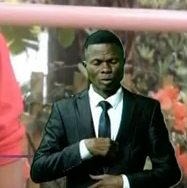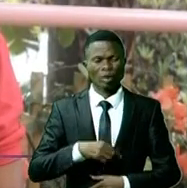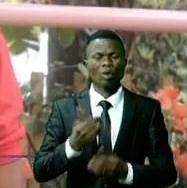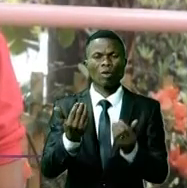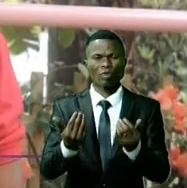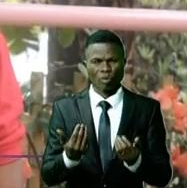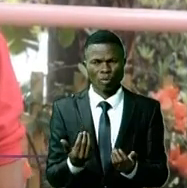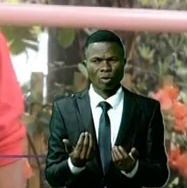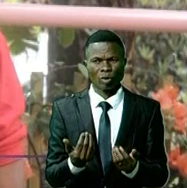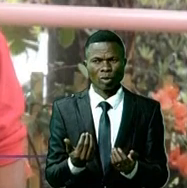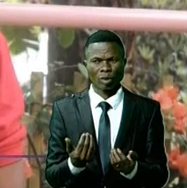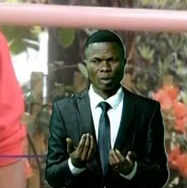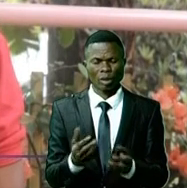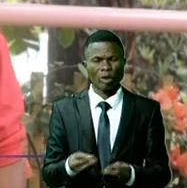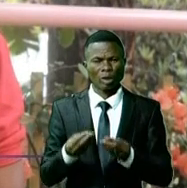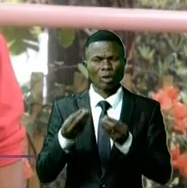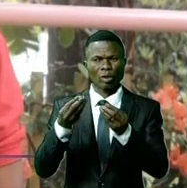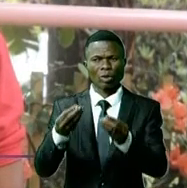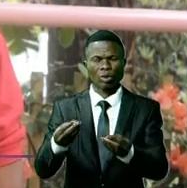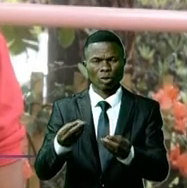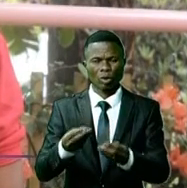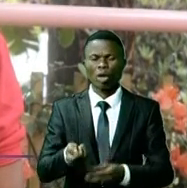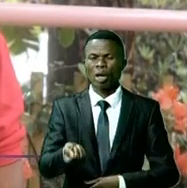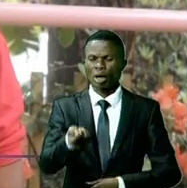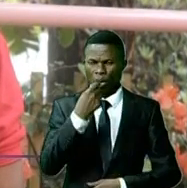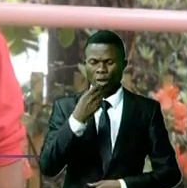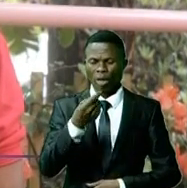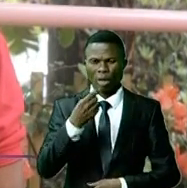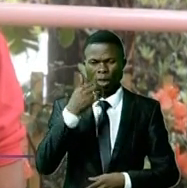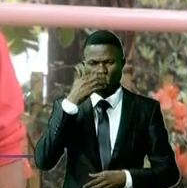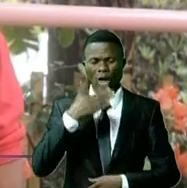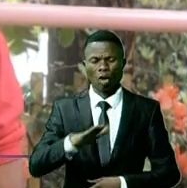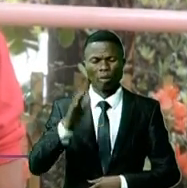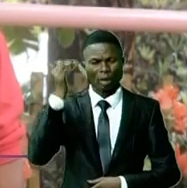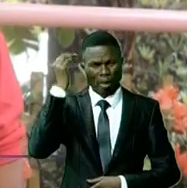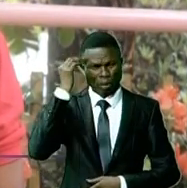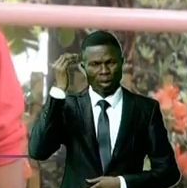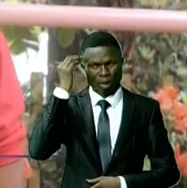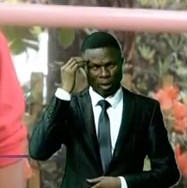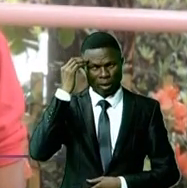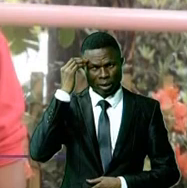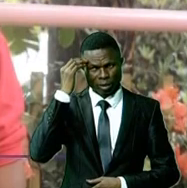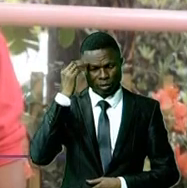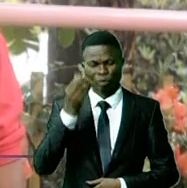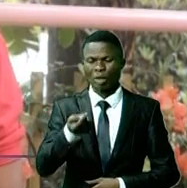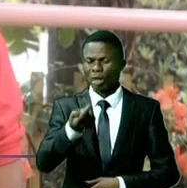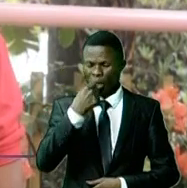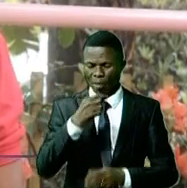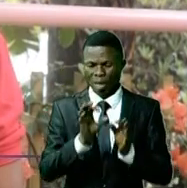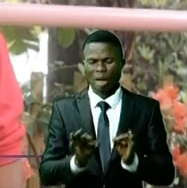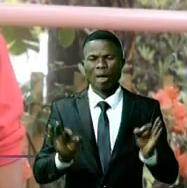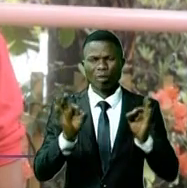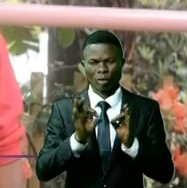vouloir ramener les soins de santé mentale dans les soins de santé primaire. C'est